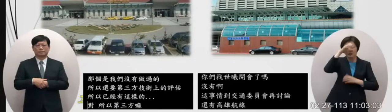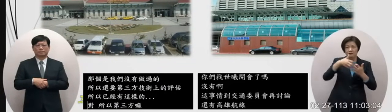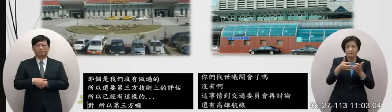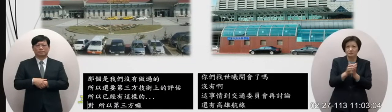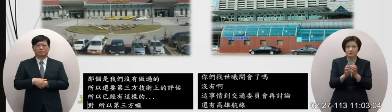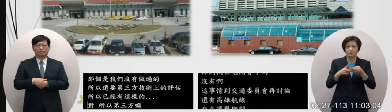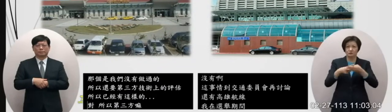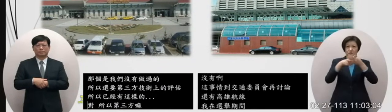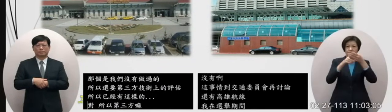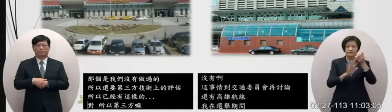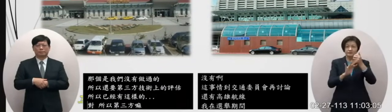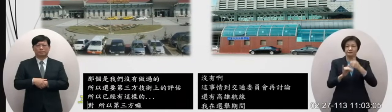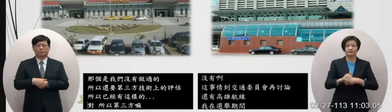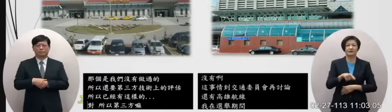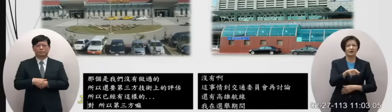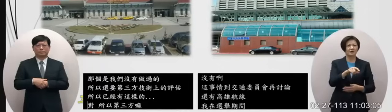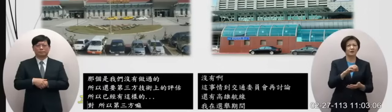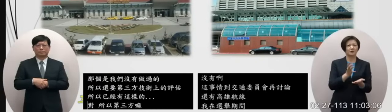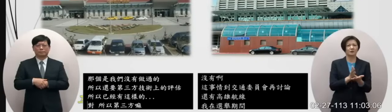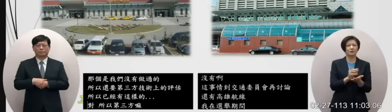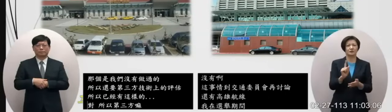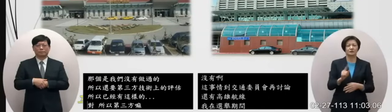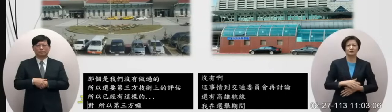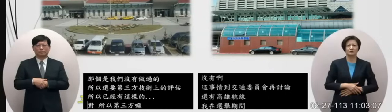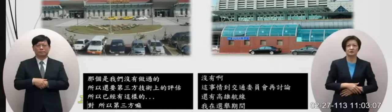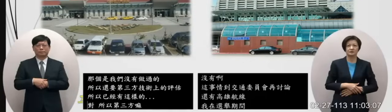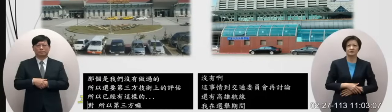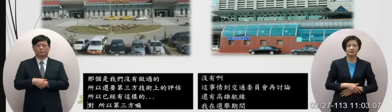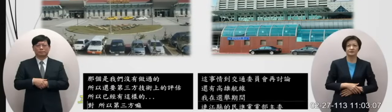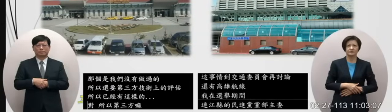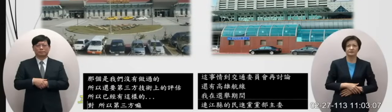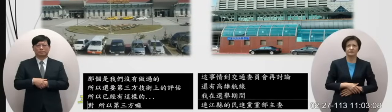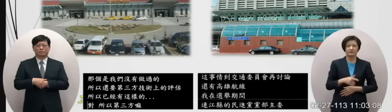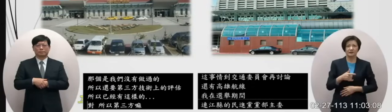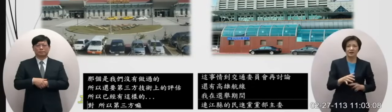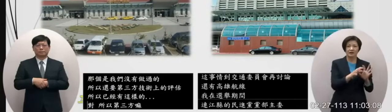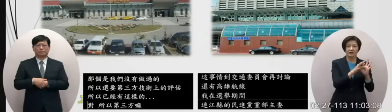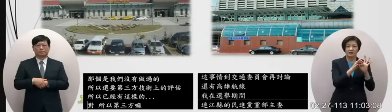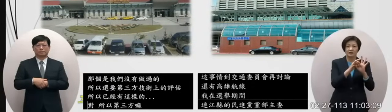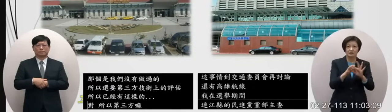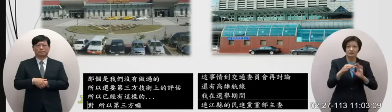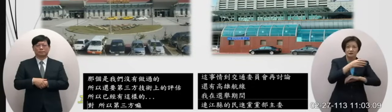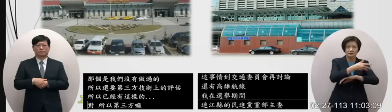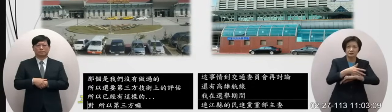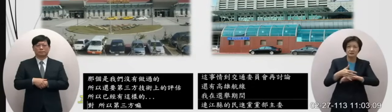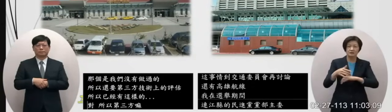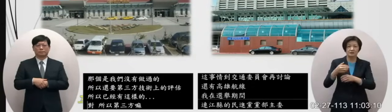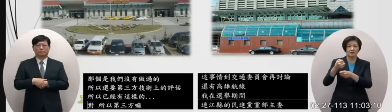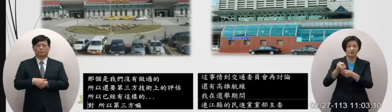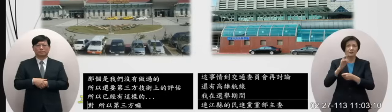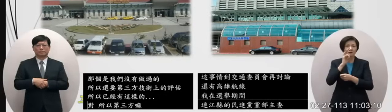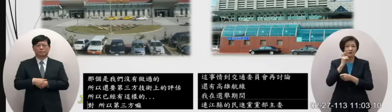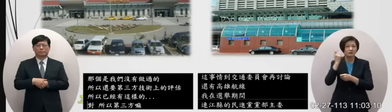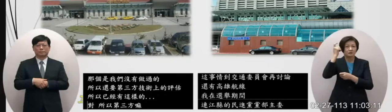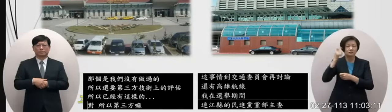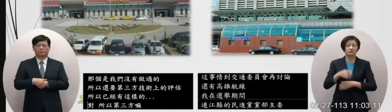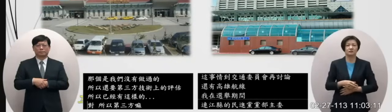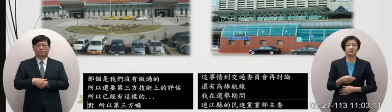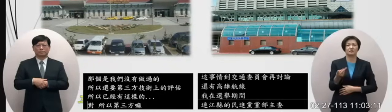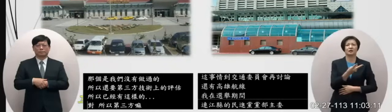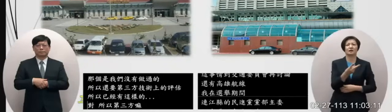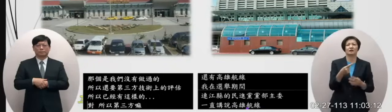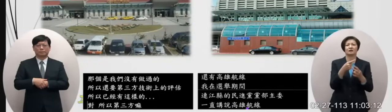高雄航线他去联署啊，联署7000个人，你联署8万人也没用啊。航空公司飞不飞很重